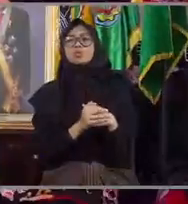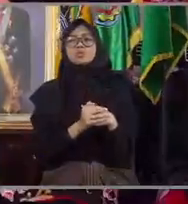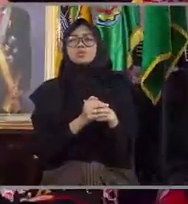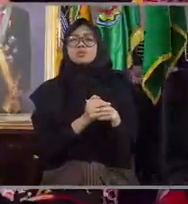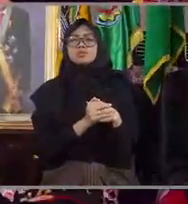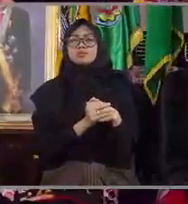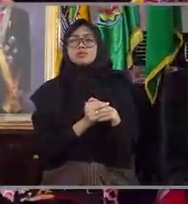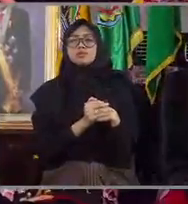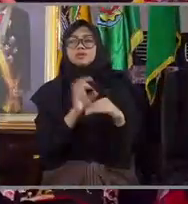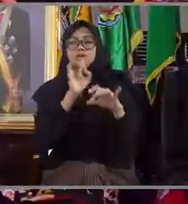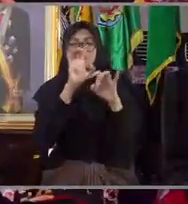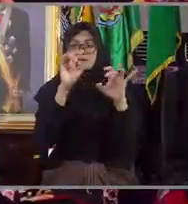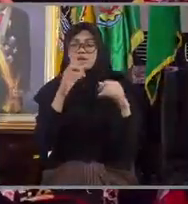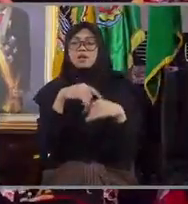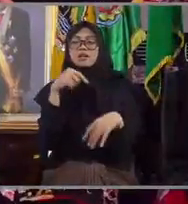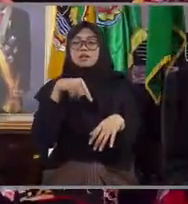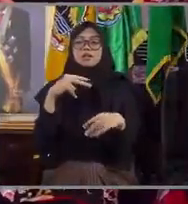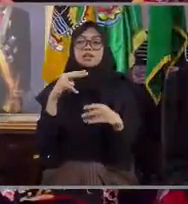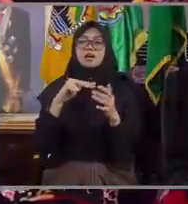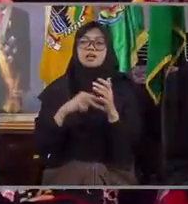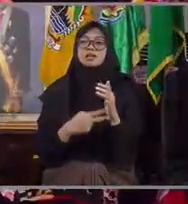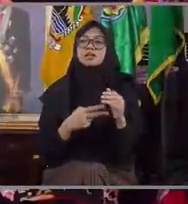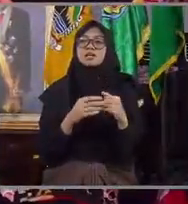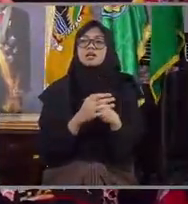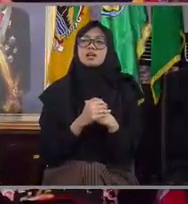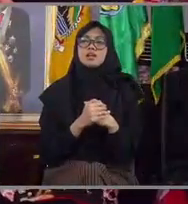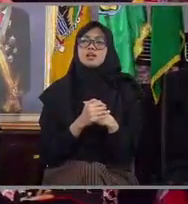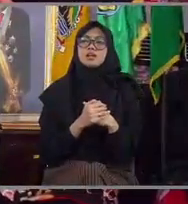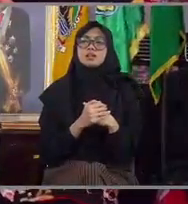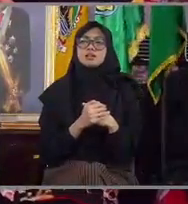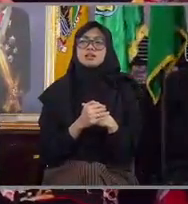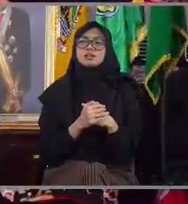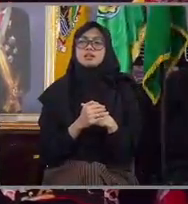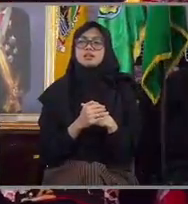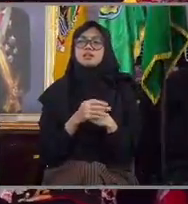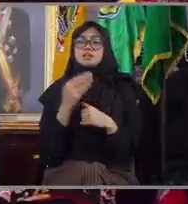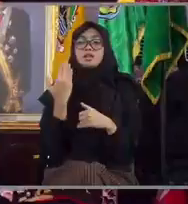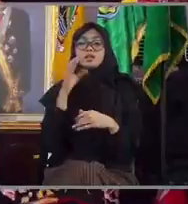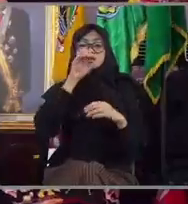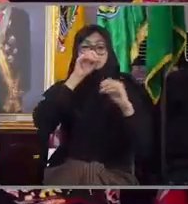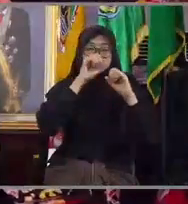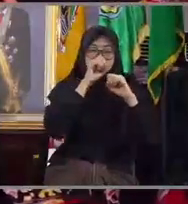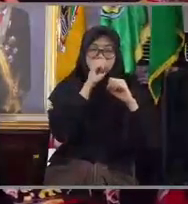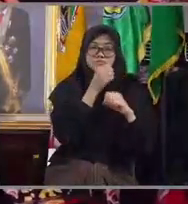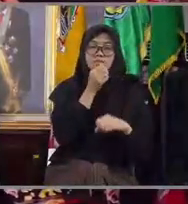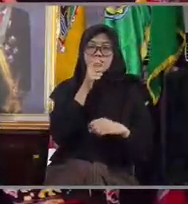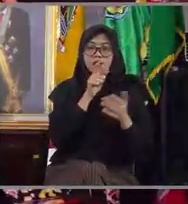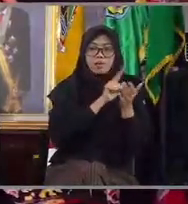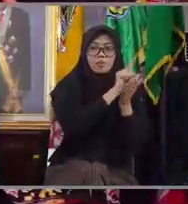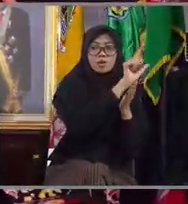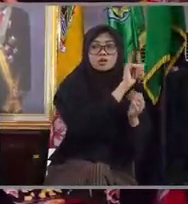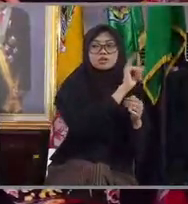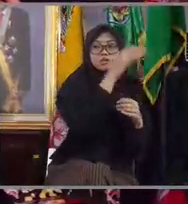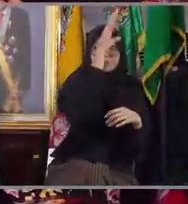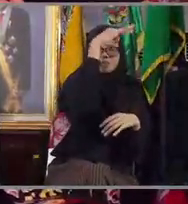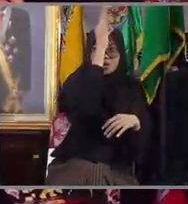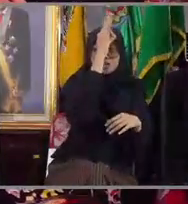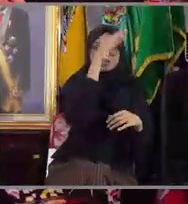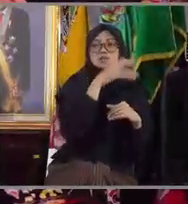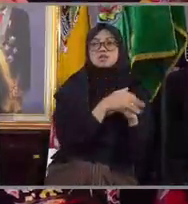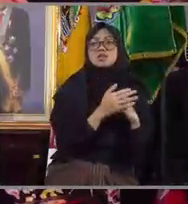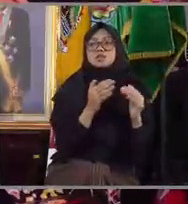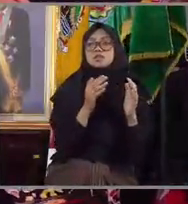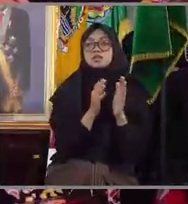rumah sebetulnya adalah ini ada TV One pak guru akan kami sampaikan bedanya dengan baik Pak Kapolri maupun